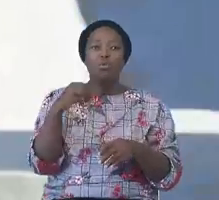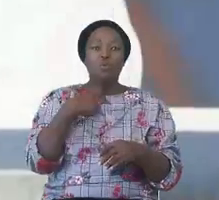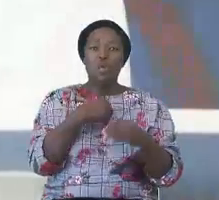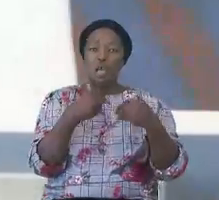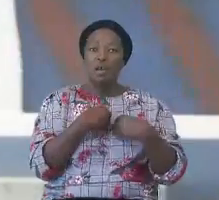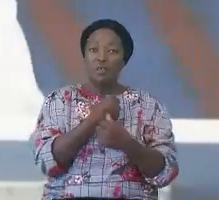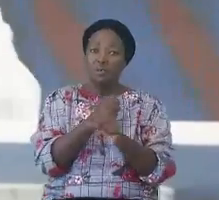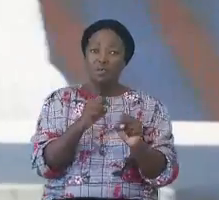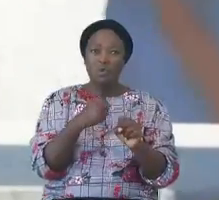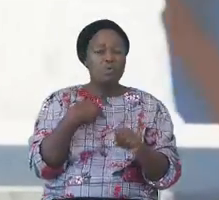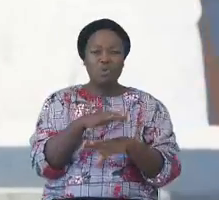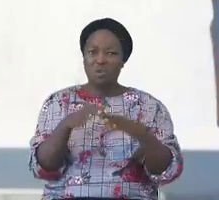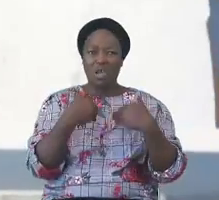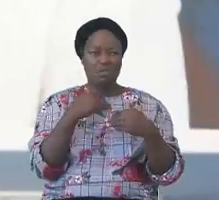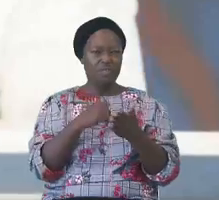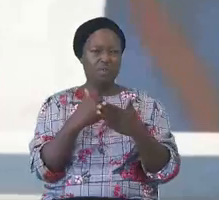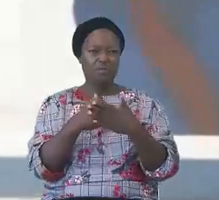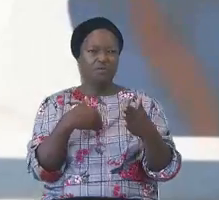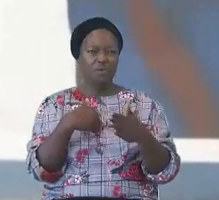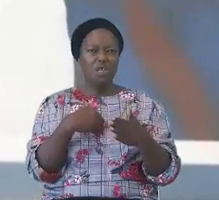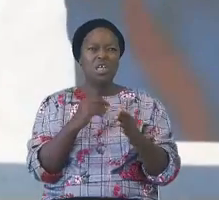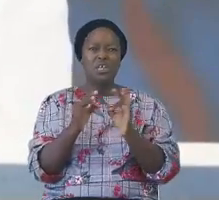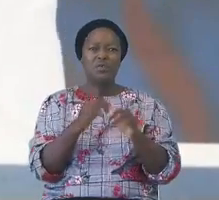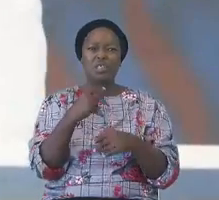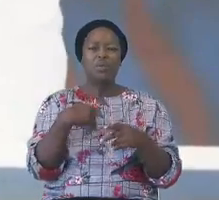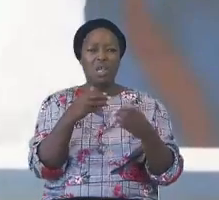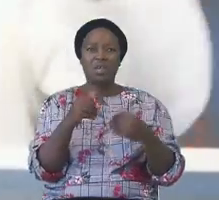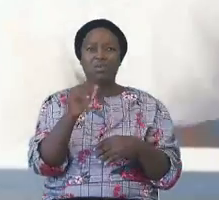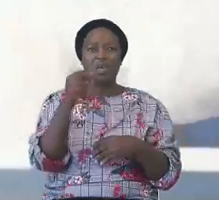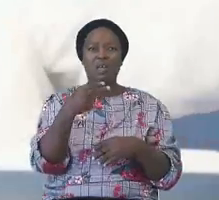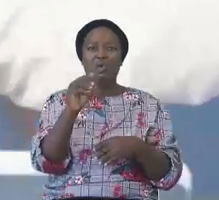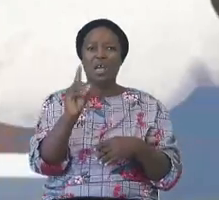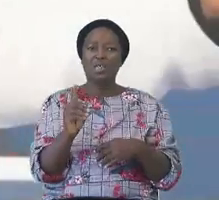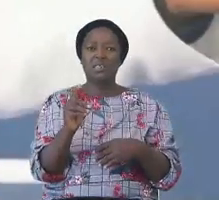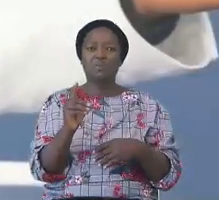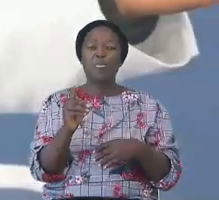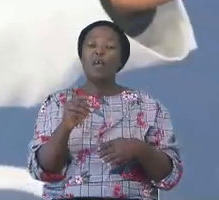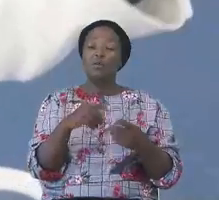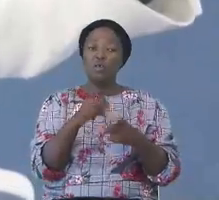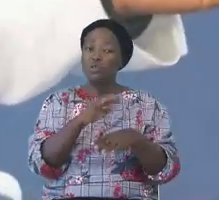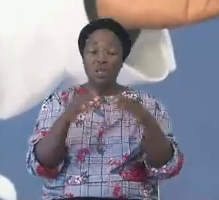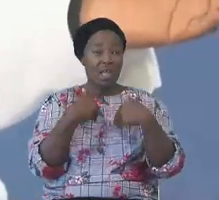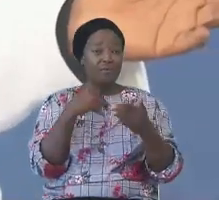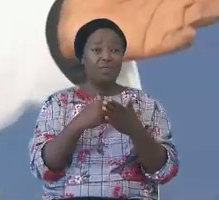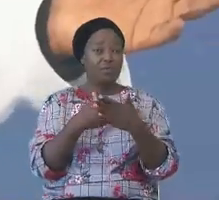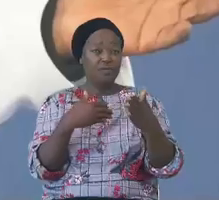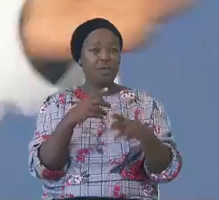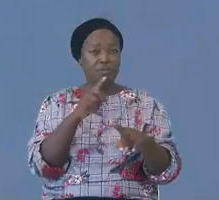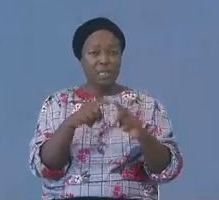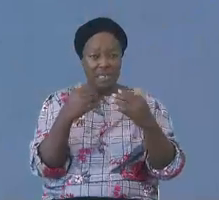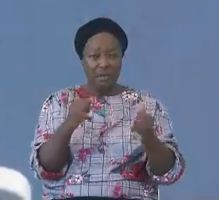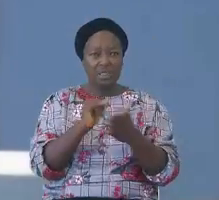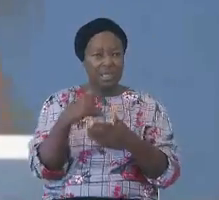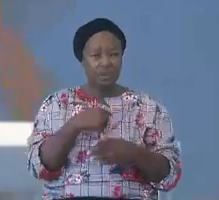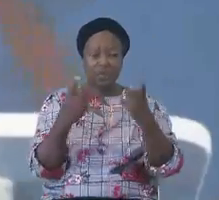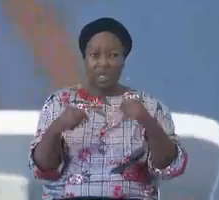la rédemption. Nous avons la rédemption. Ce n'est pas, on ne l'avait pas avant. Il n'a pas dit nous avions.